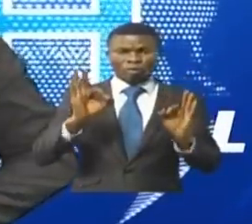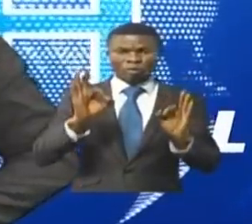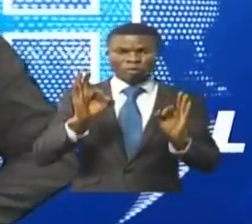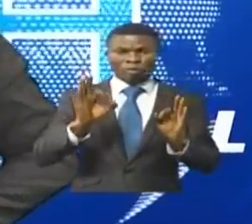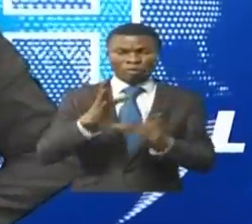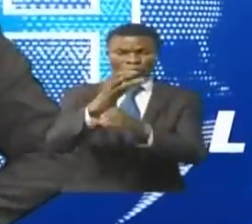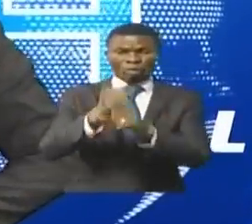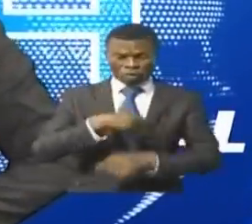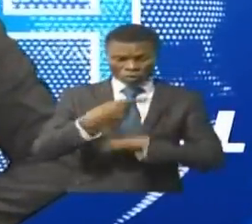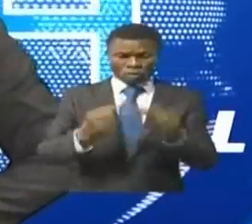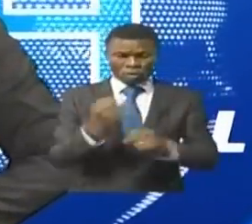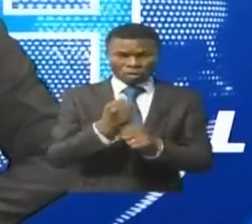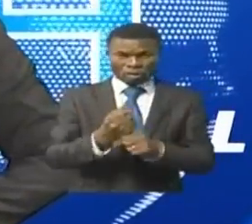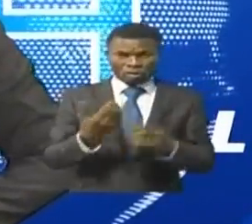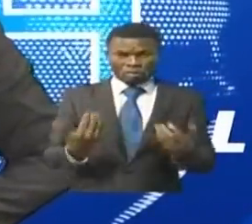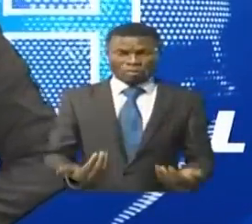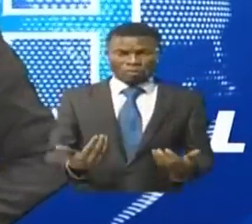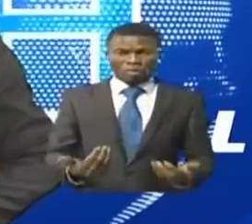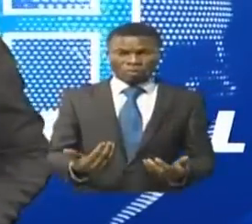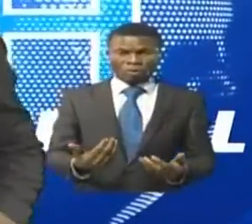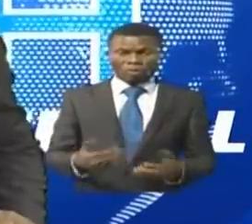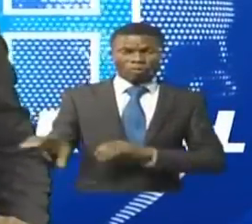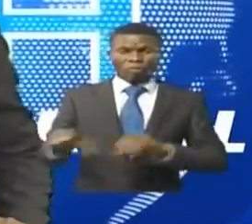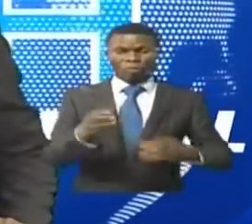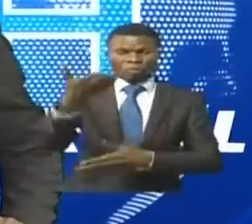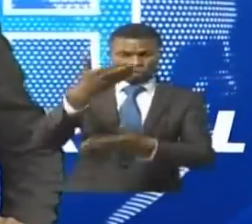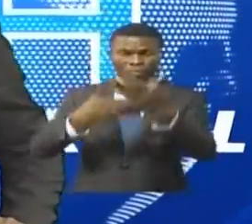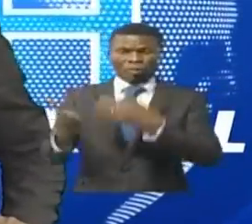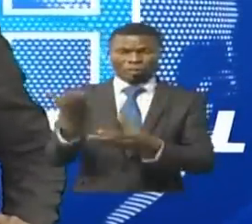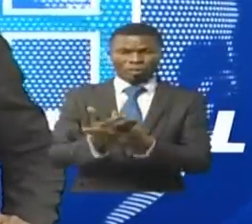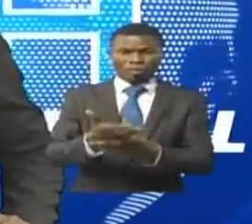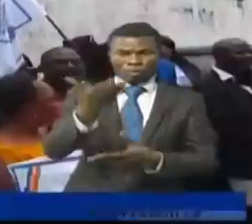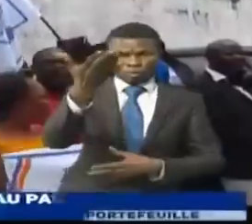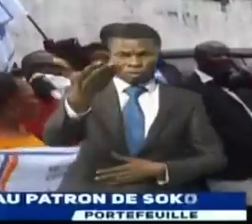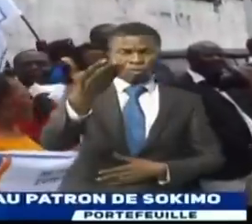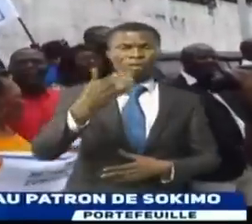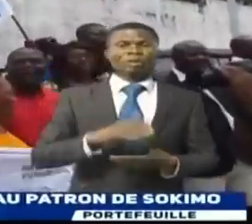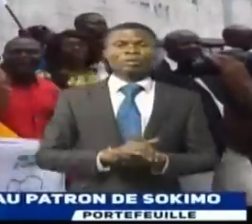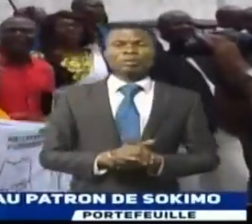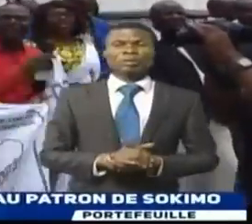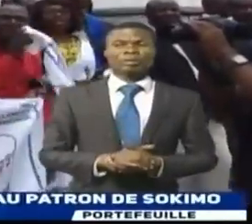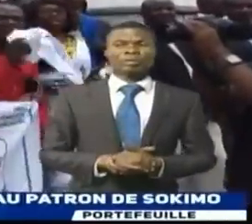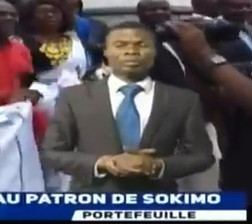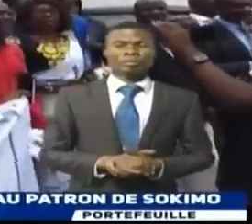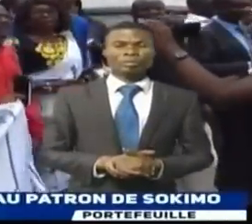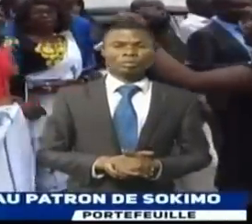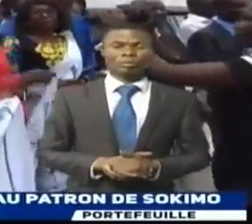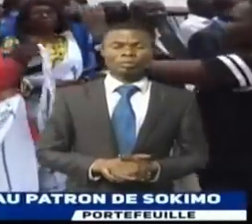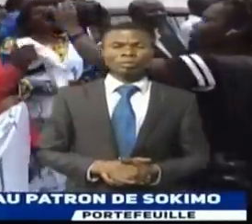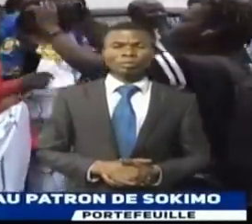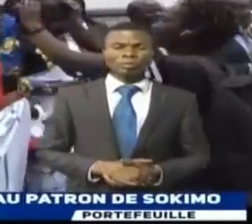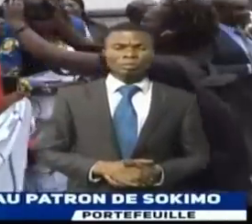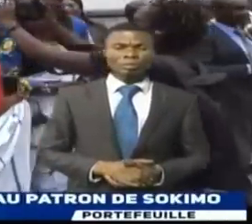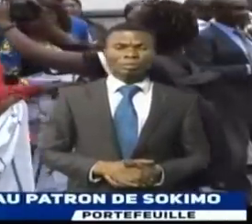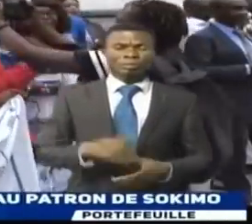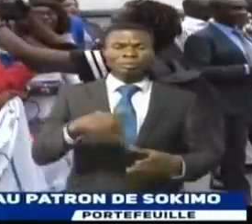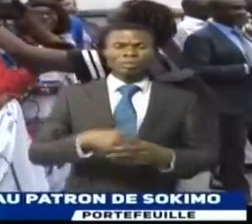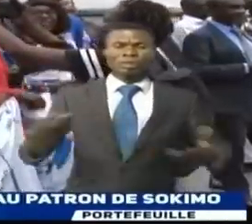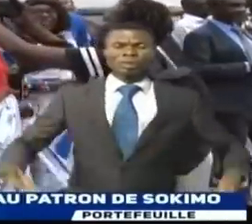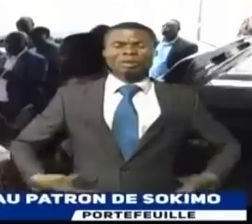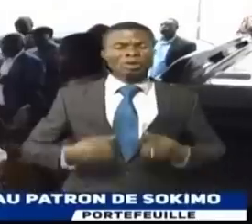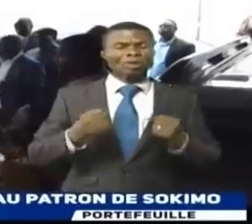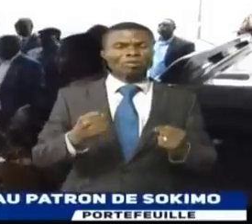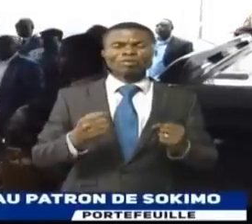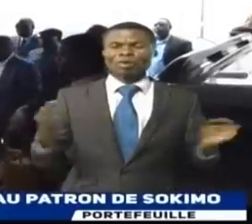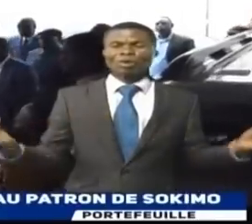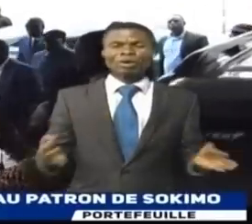officiellement leurs fonctions au cours d'une cérémonie de remise-reprise. C'était dans une ambiance festive